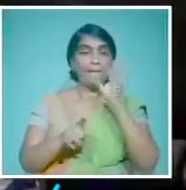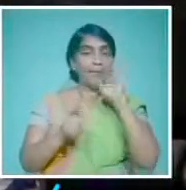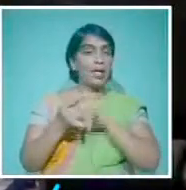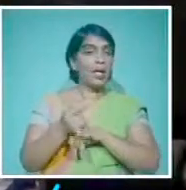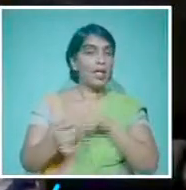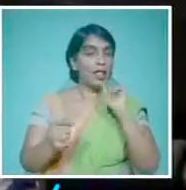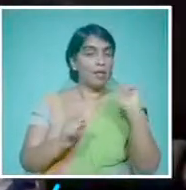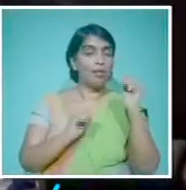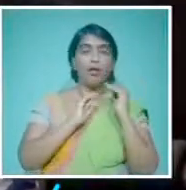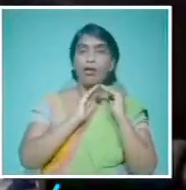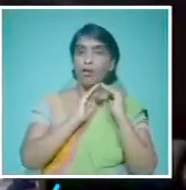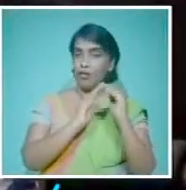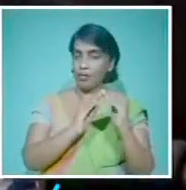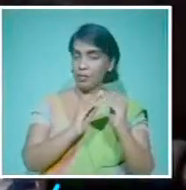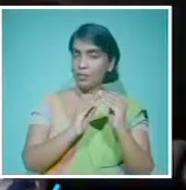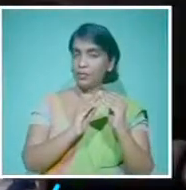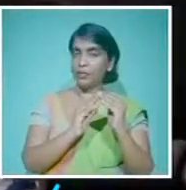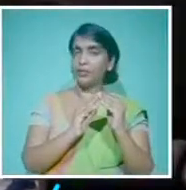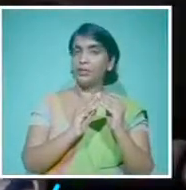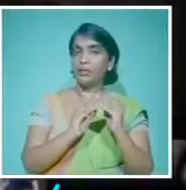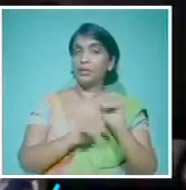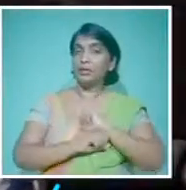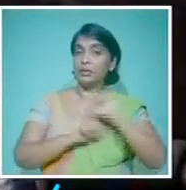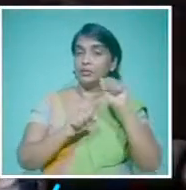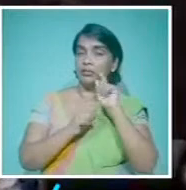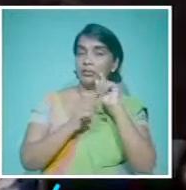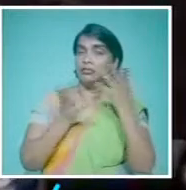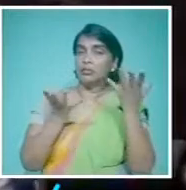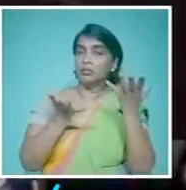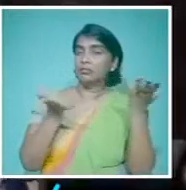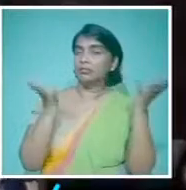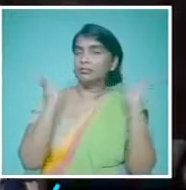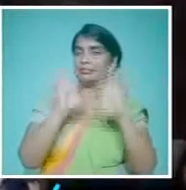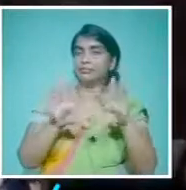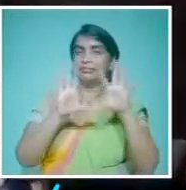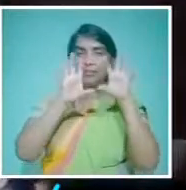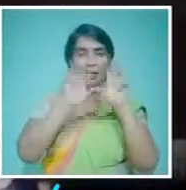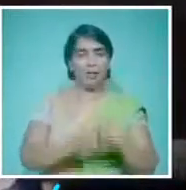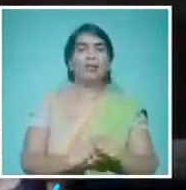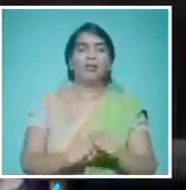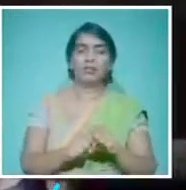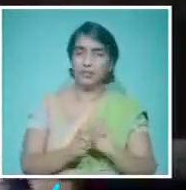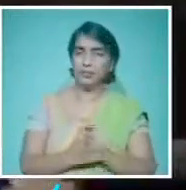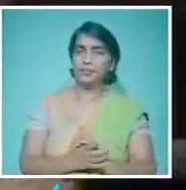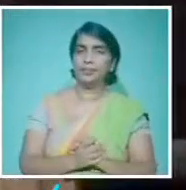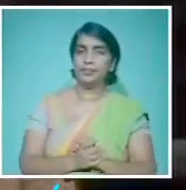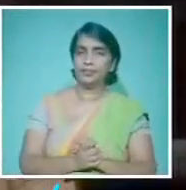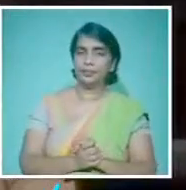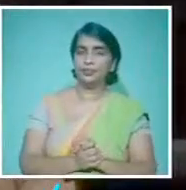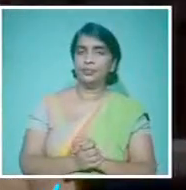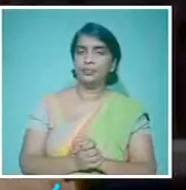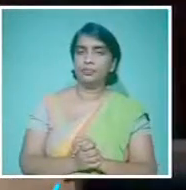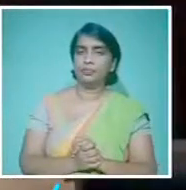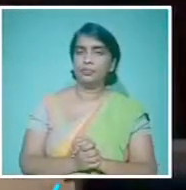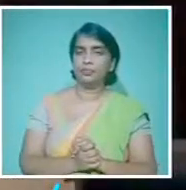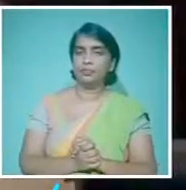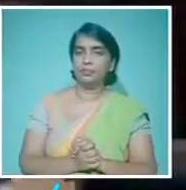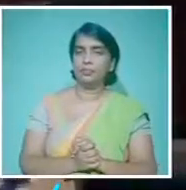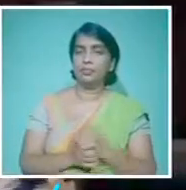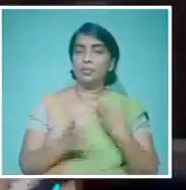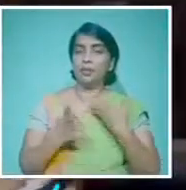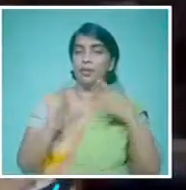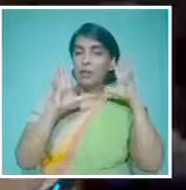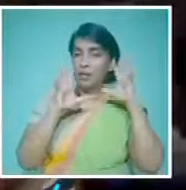ලේකම් කාර්යාලය අරගල කරුවන්ගේ අත්අඩංගු භාණ්ඩයක් බවට පත් වුණා. ඒ